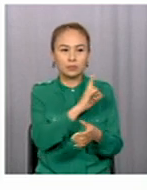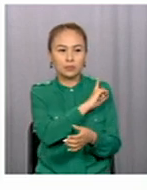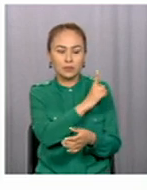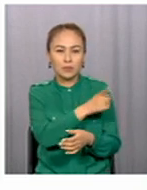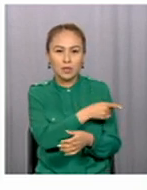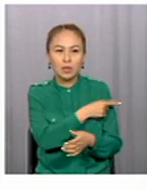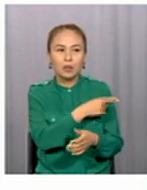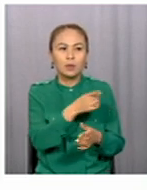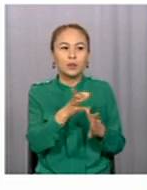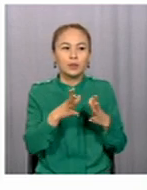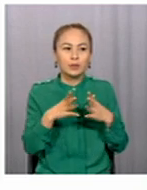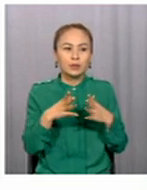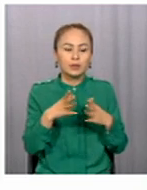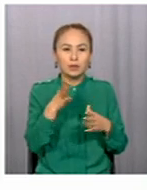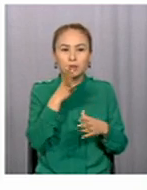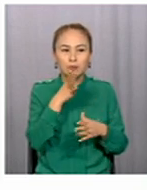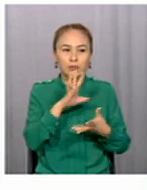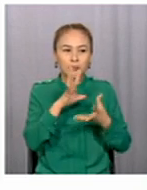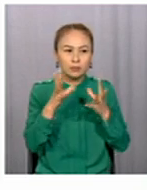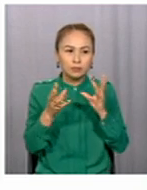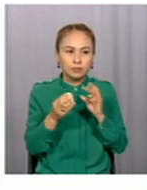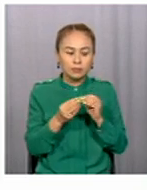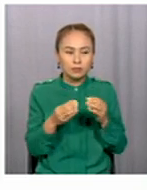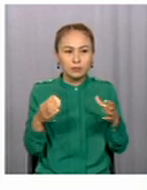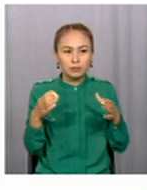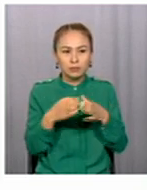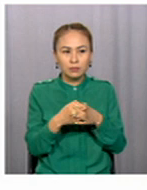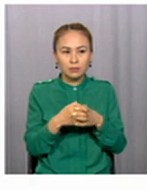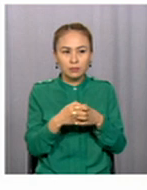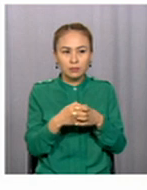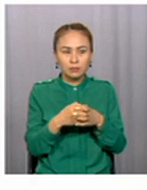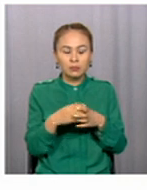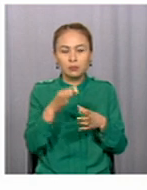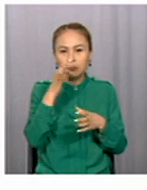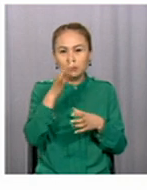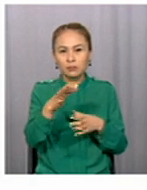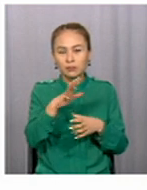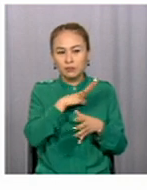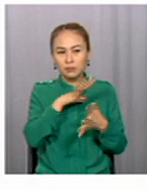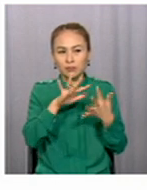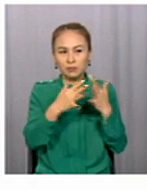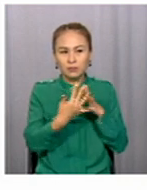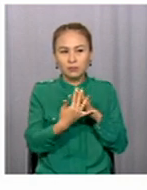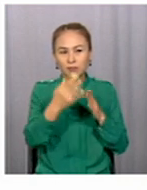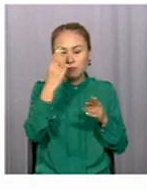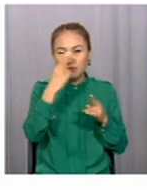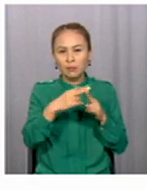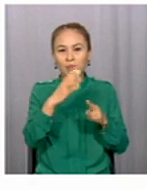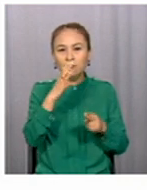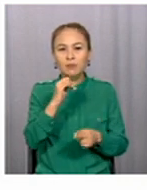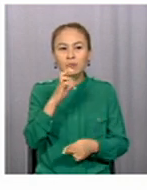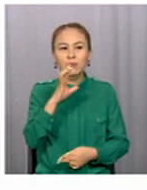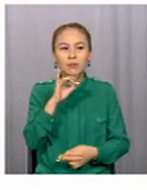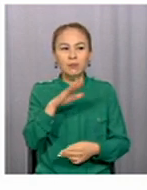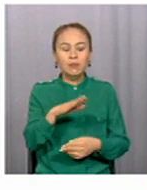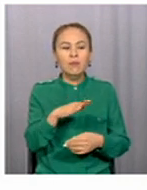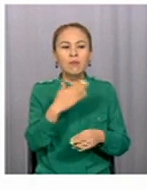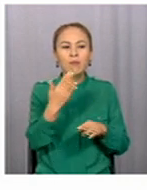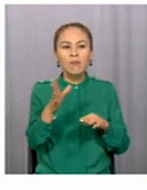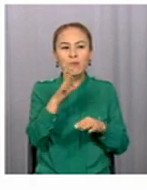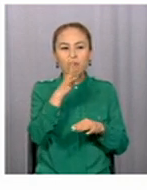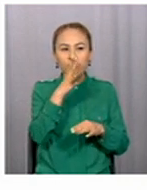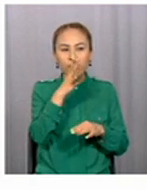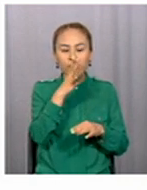Күшіміз, әлеуетіміз бірлікте, деді ауыл ағасы Сәбит. Сол